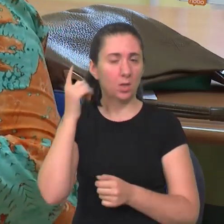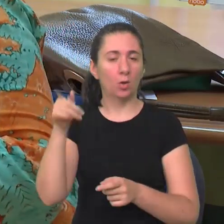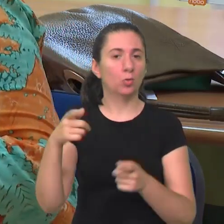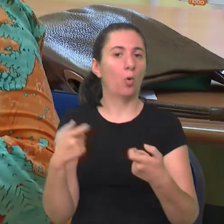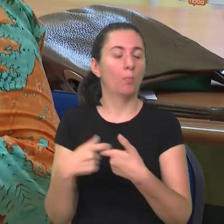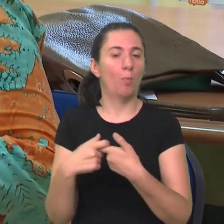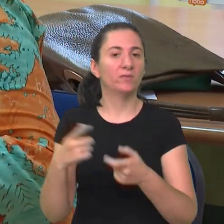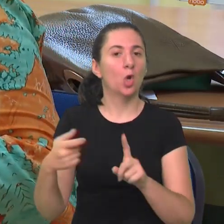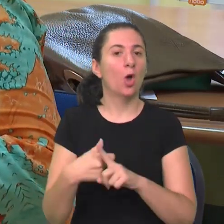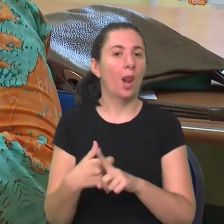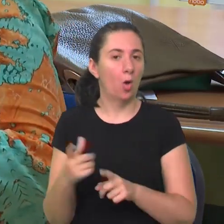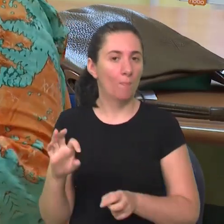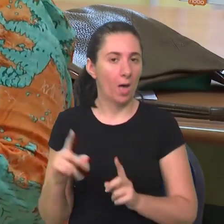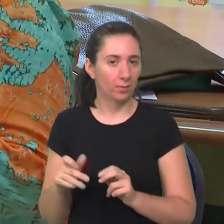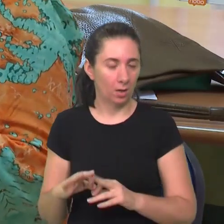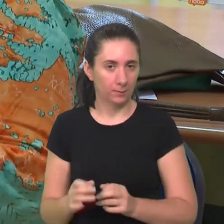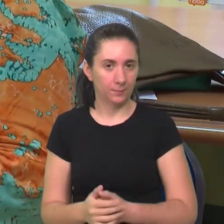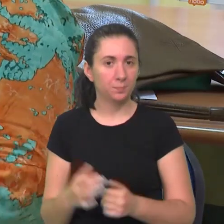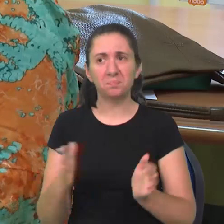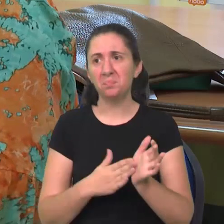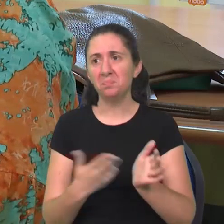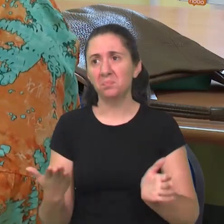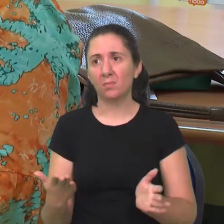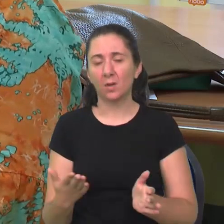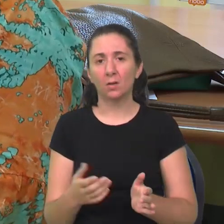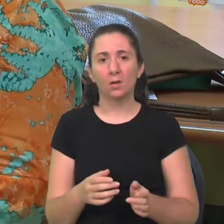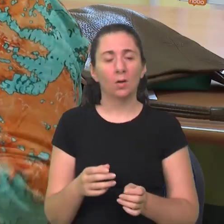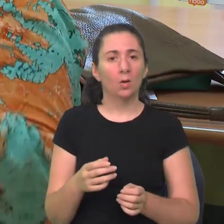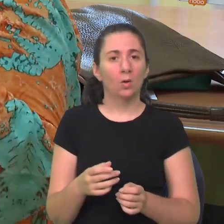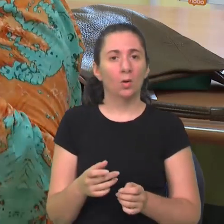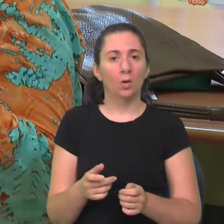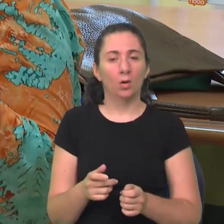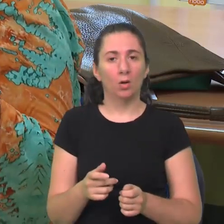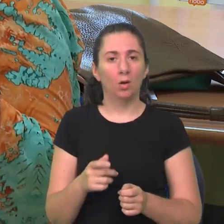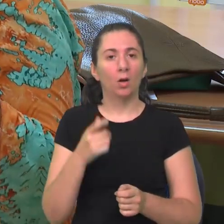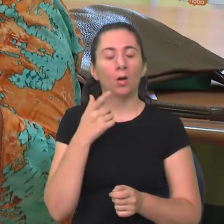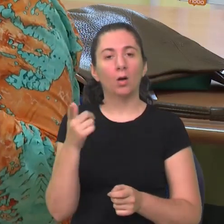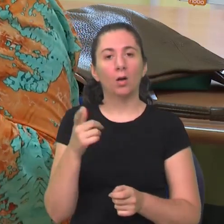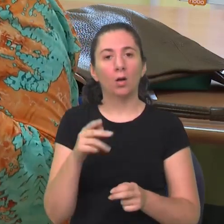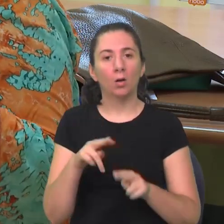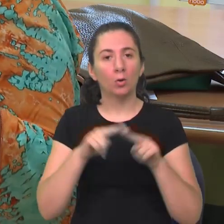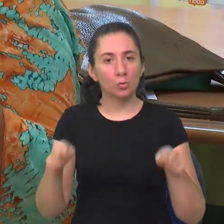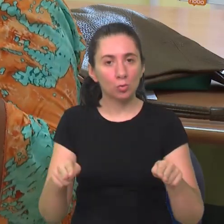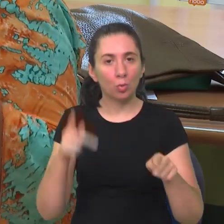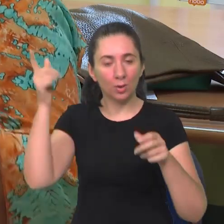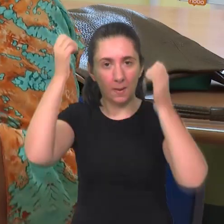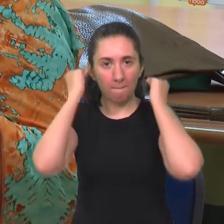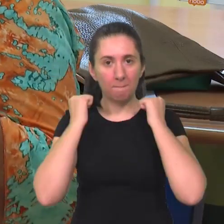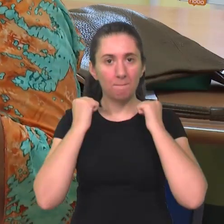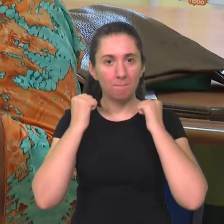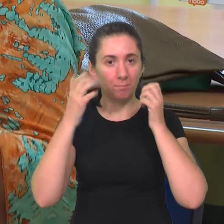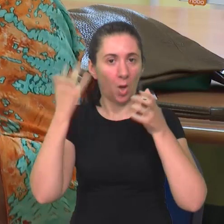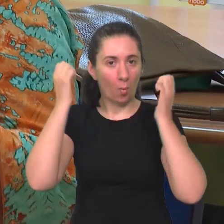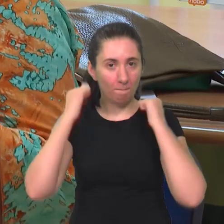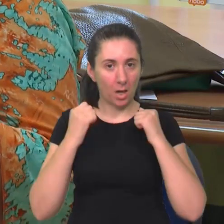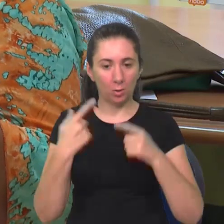da se radi o Kleopatri. Ili recimo suci koji stavljaju periku da bi dali svojoj toj ulozi